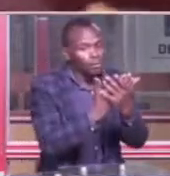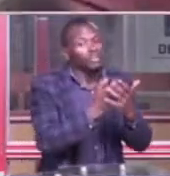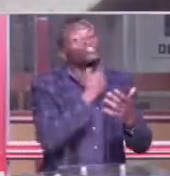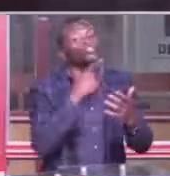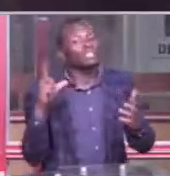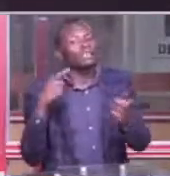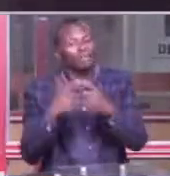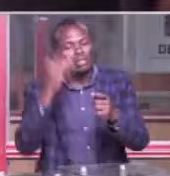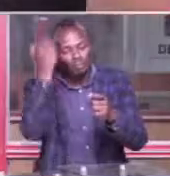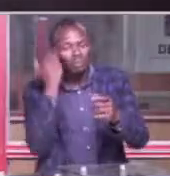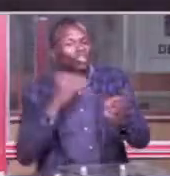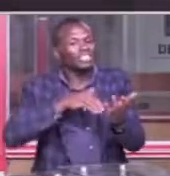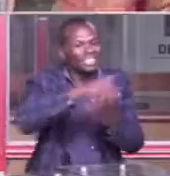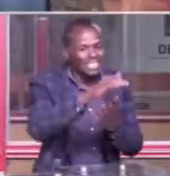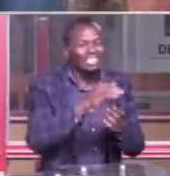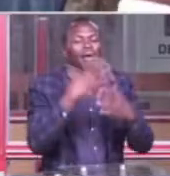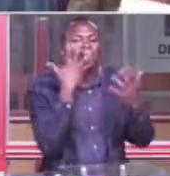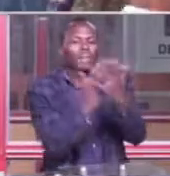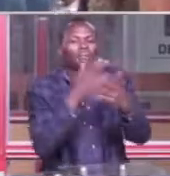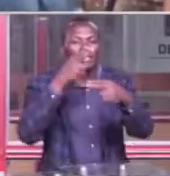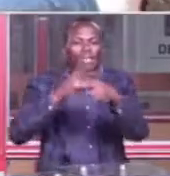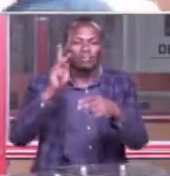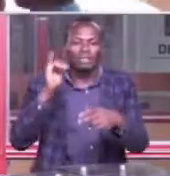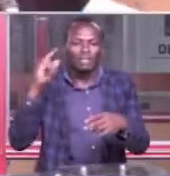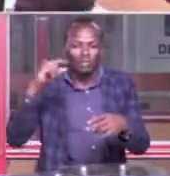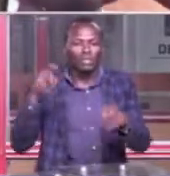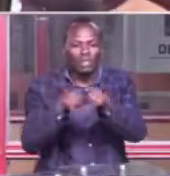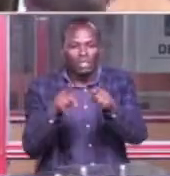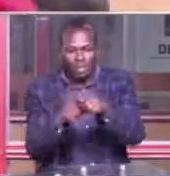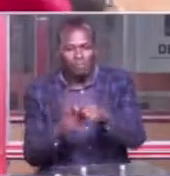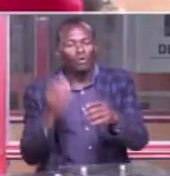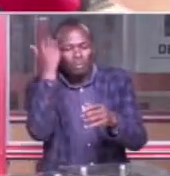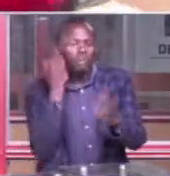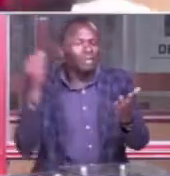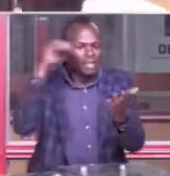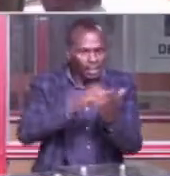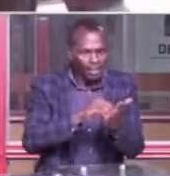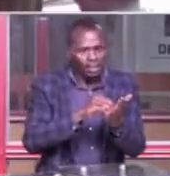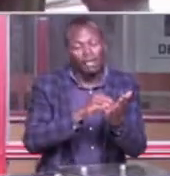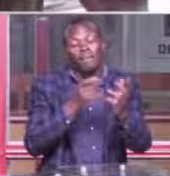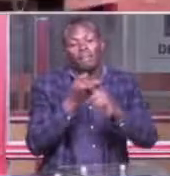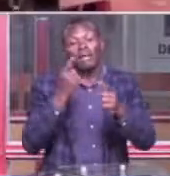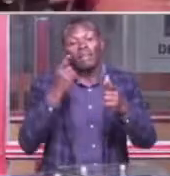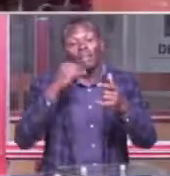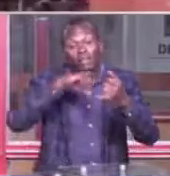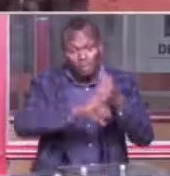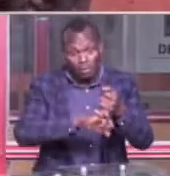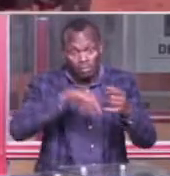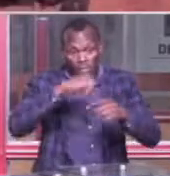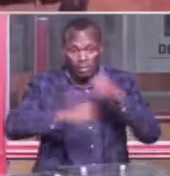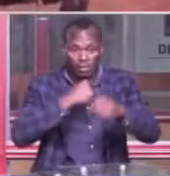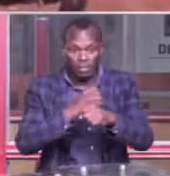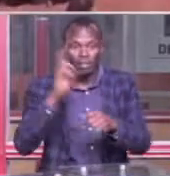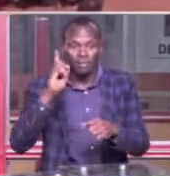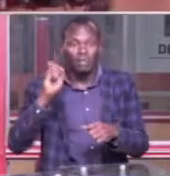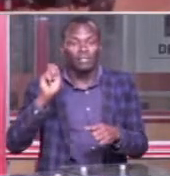nga 3 omwezi ogw'omwenda omwaka guno. Ono yakwatibwa aba CMI ku Rukutana lwa wiiki ewedde. Anite Nakaibale y'abaddeyo ku Delta